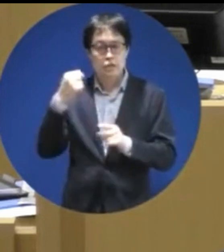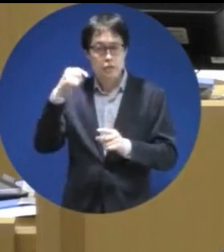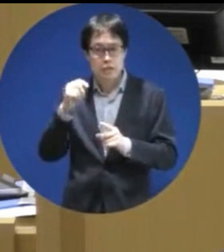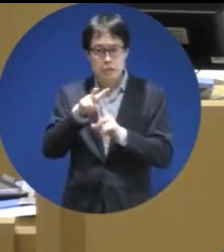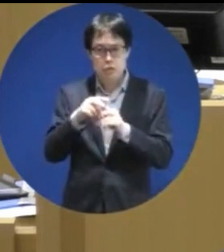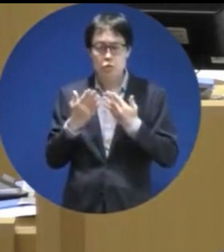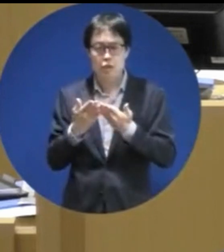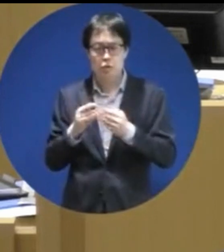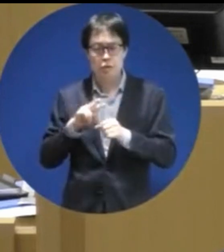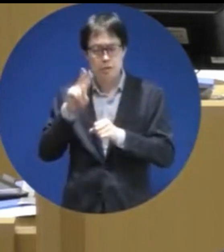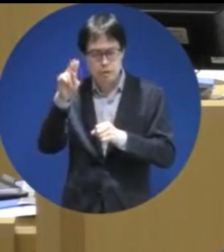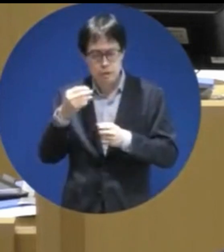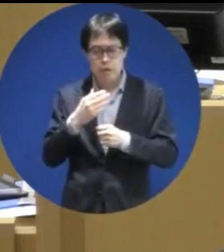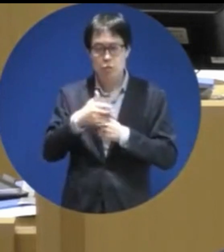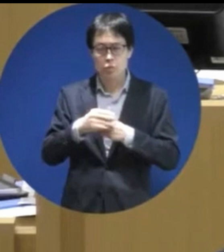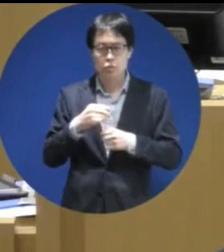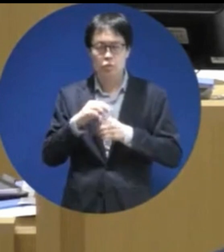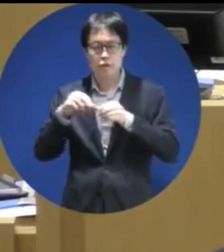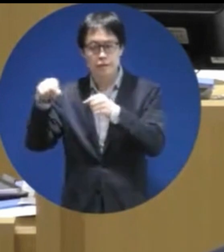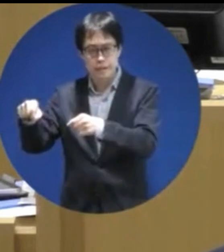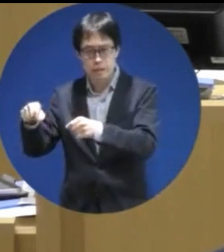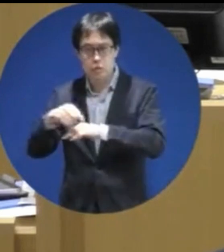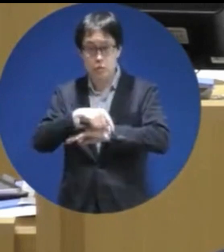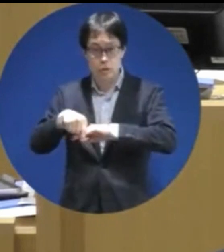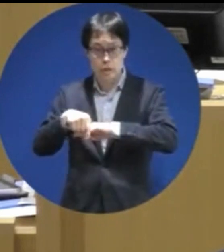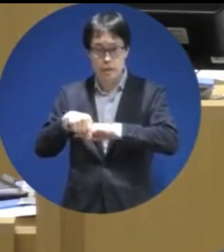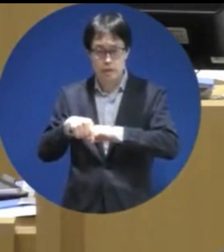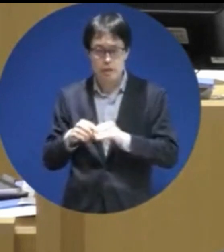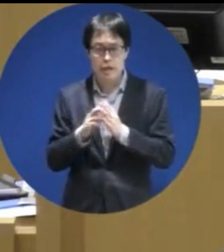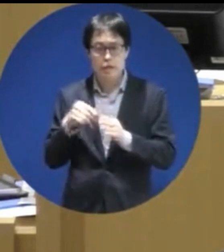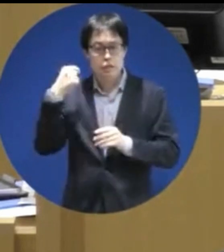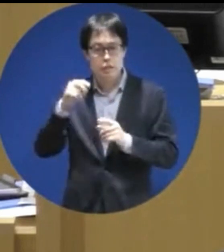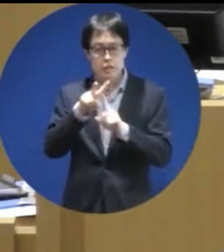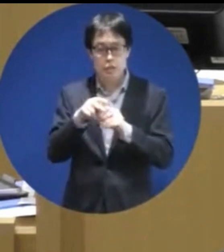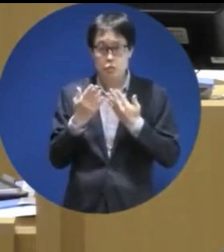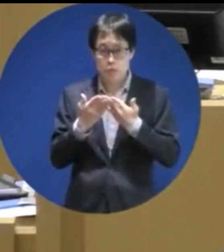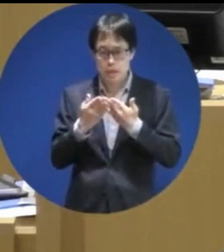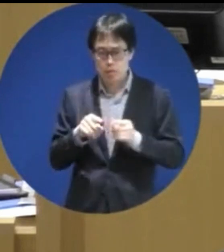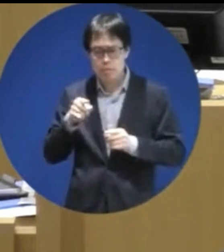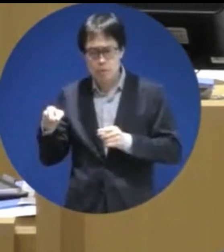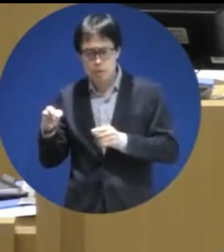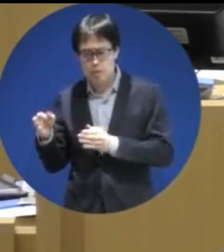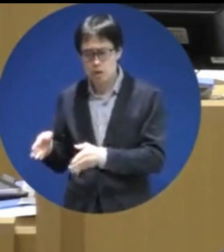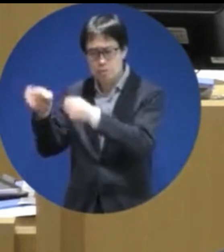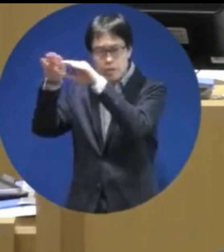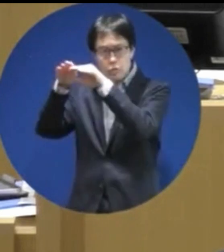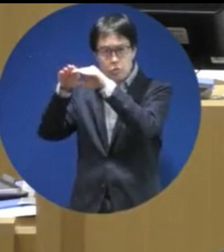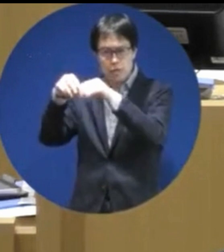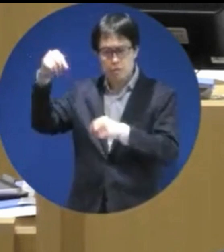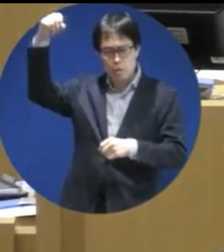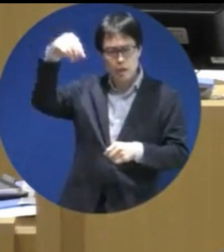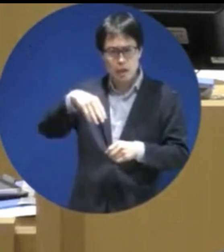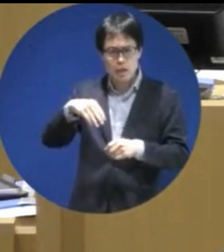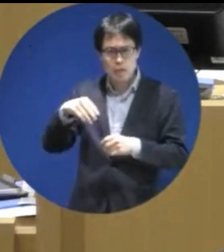の移転となりますが、3校となってもご心配に及びません。神南小学校に隣接する建て替え後の渋谷ホームズからの落下物、ビル